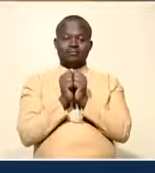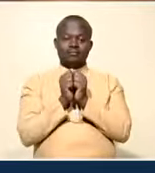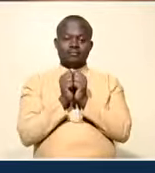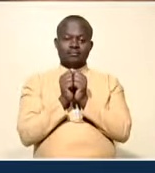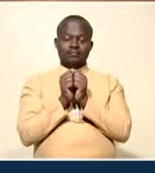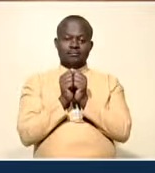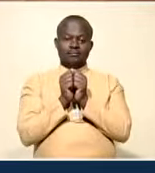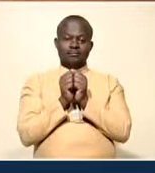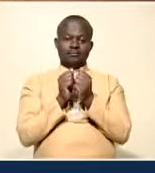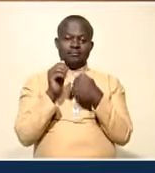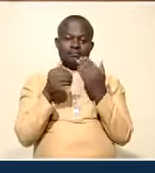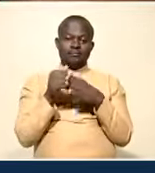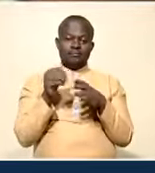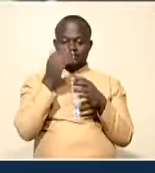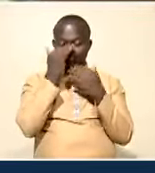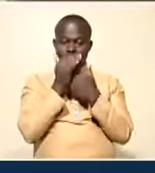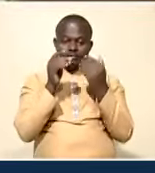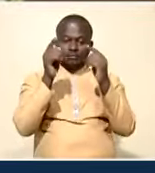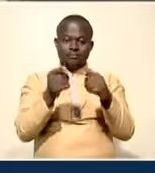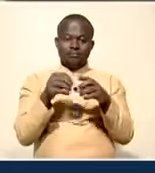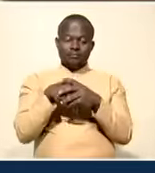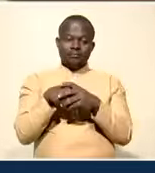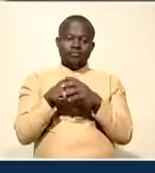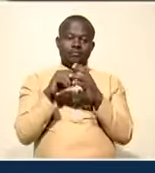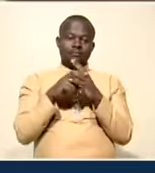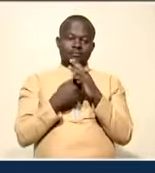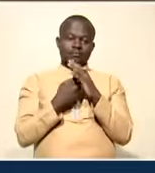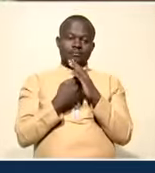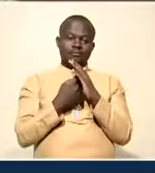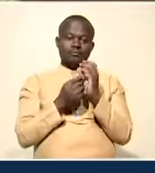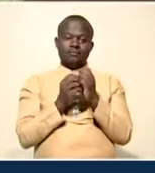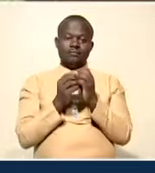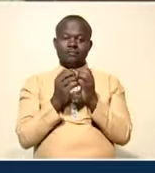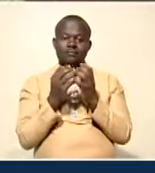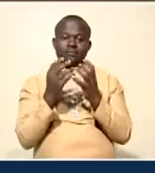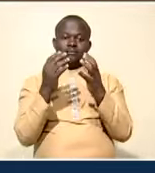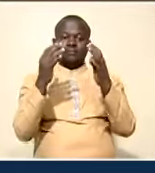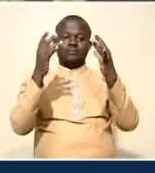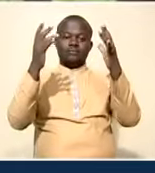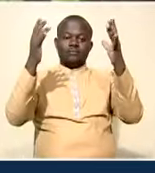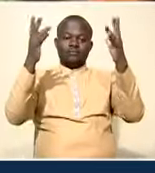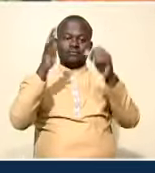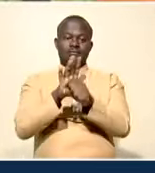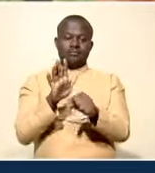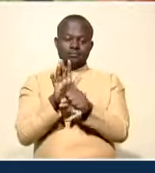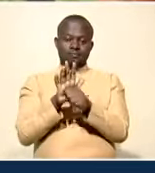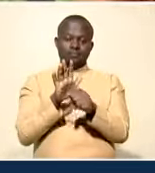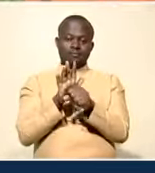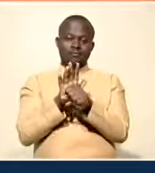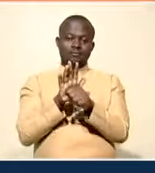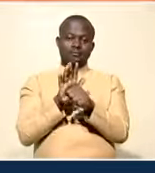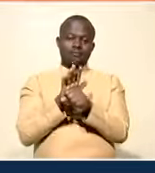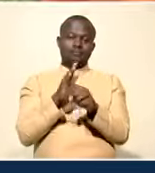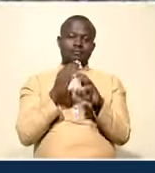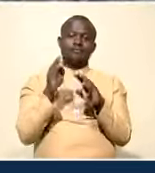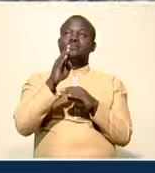Twageze kandi murabona ko twageze utari kwaka ariko igihe kirageze utangiye uzamuka ushabira ututumba uburaba mwinshi cyane ku buryo uribuze kuza